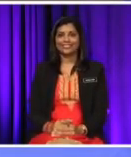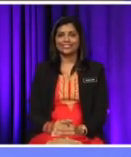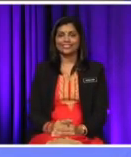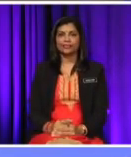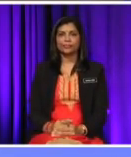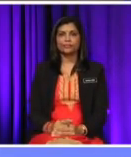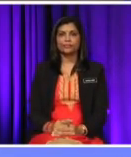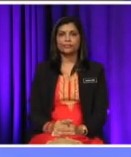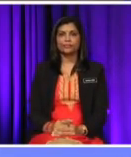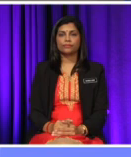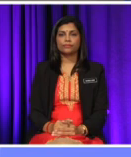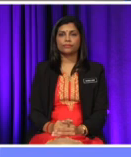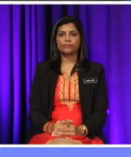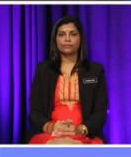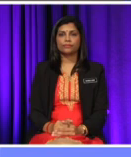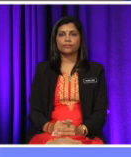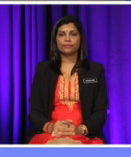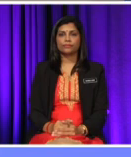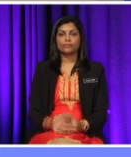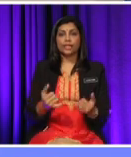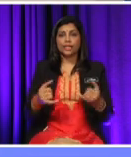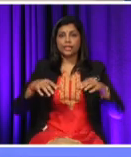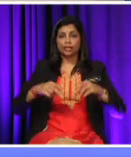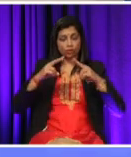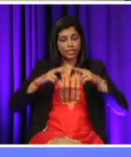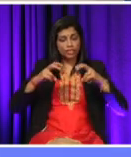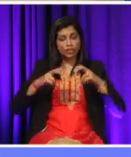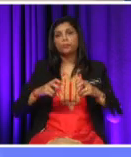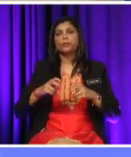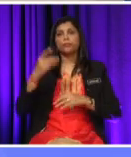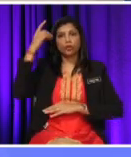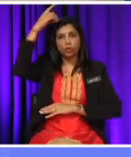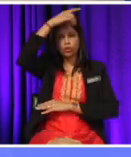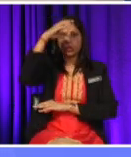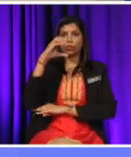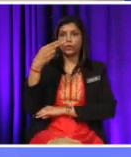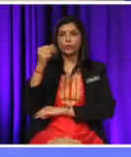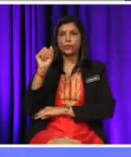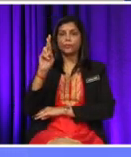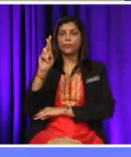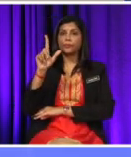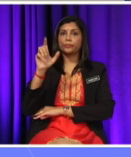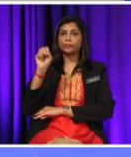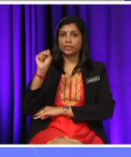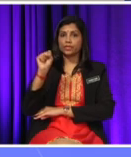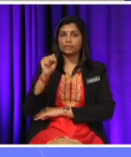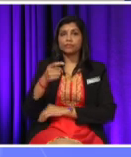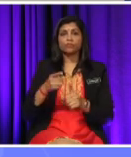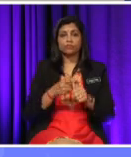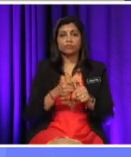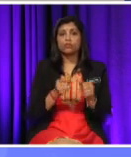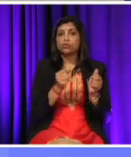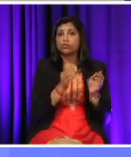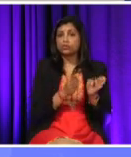semua kita buat eksperimen hukum Chaos langkah pertama susu nada seperti dalam wajah Langkah kedua